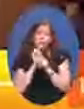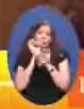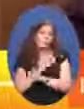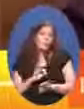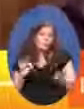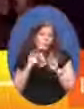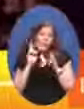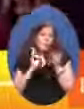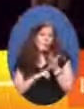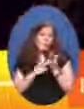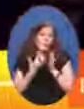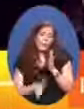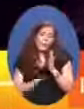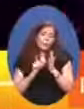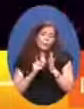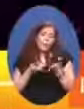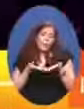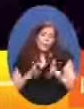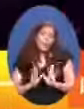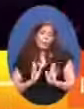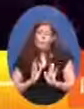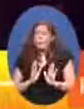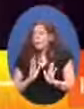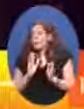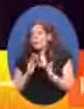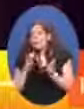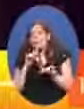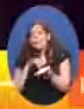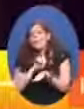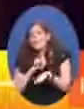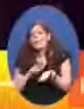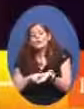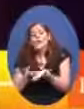דבר נכון חוץ מזה שהם נולדו אולי לצד הלא נכון.